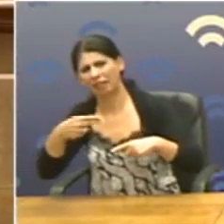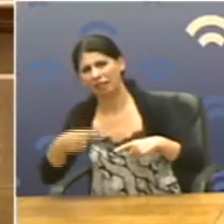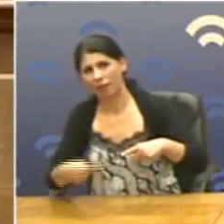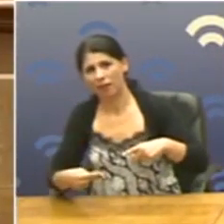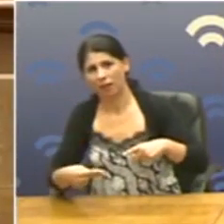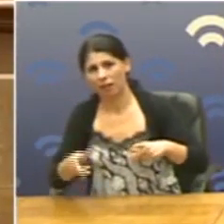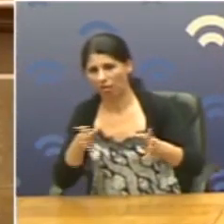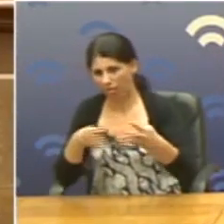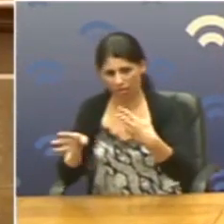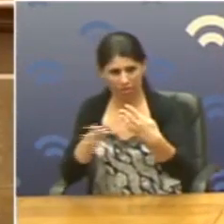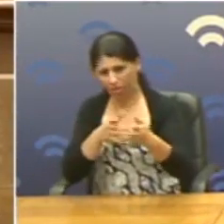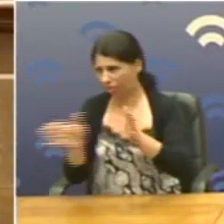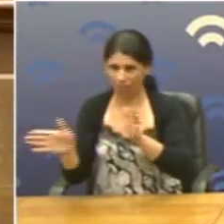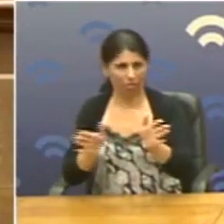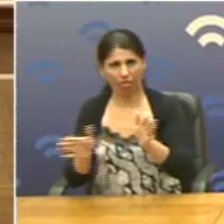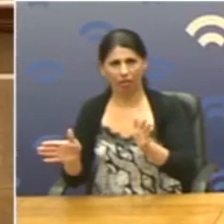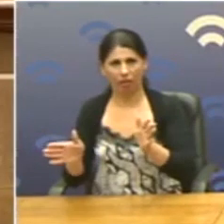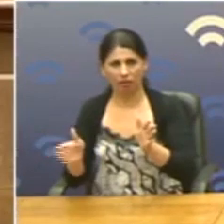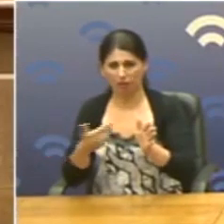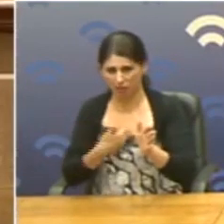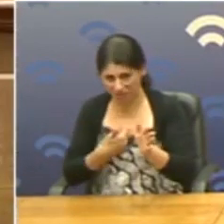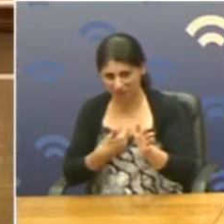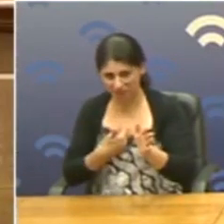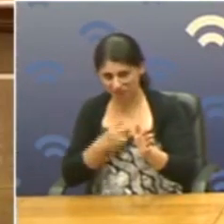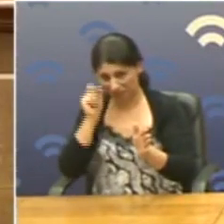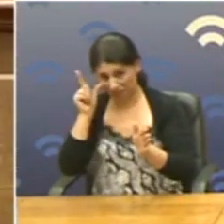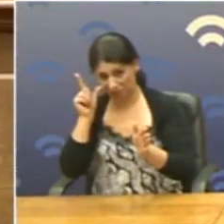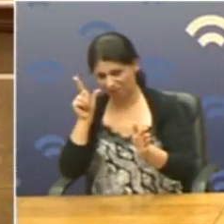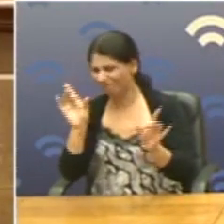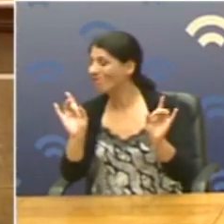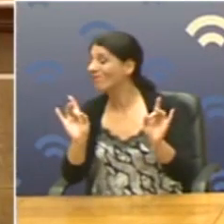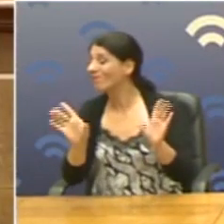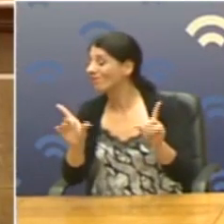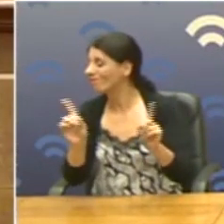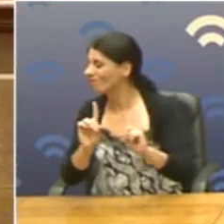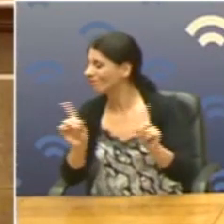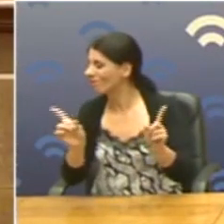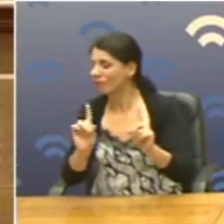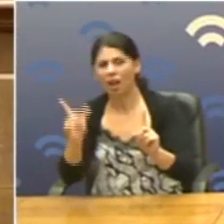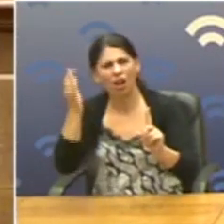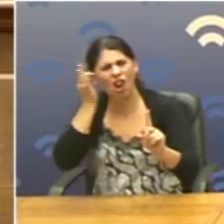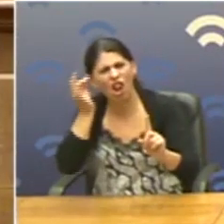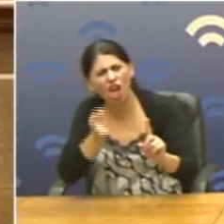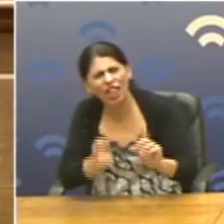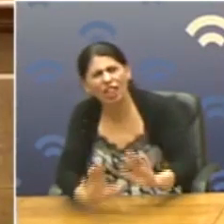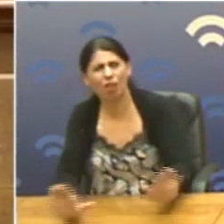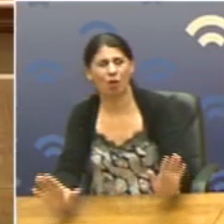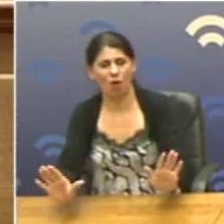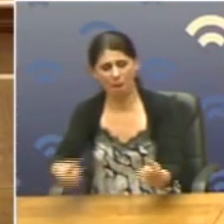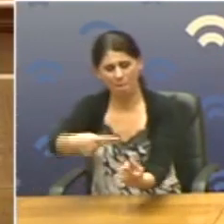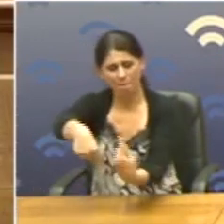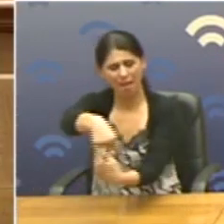από προσανατολιστικά. Δεν μας κάνει καθόλου εντύπωση. Είναι πολύ λογικό η μεταξύ